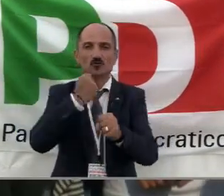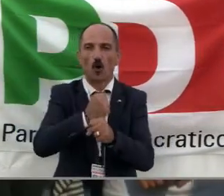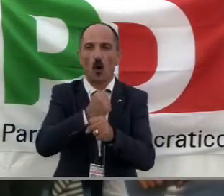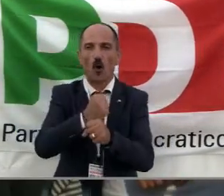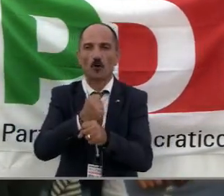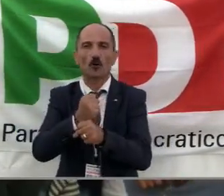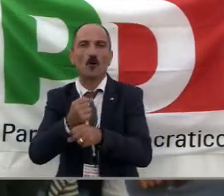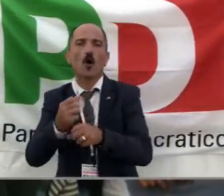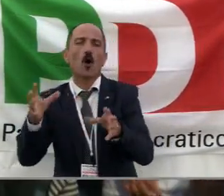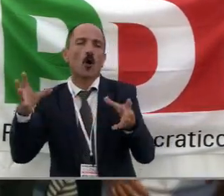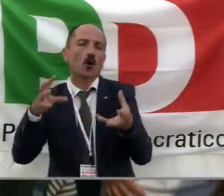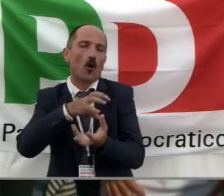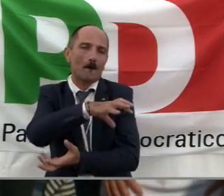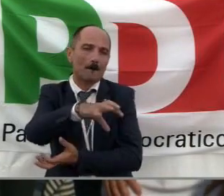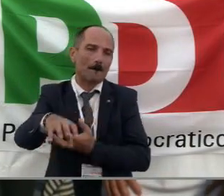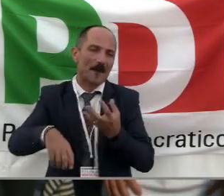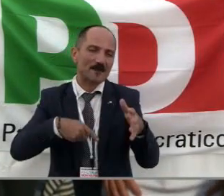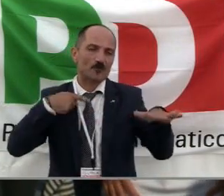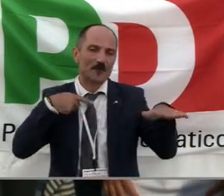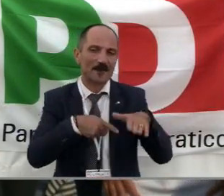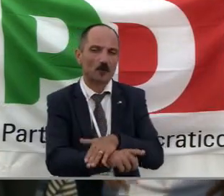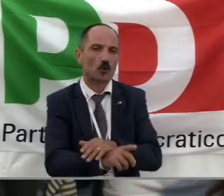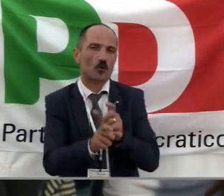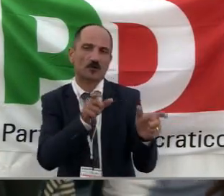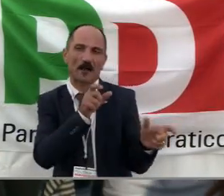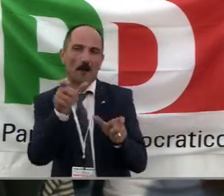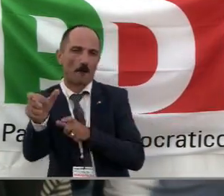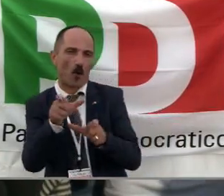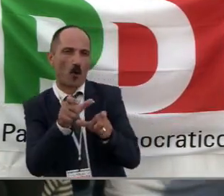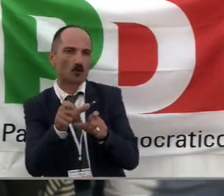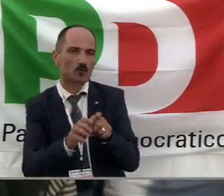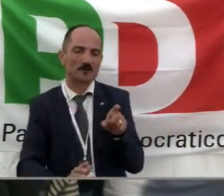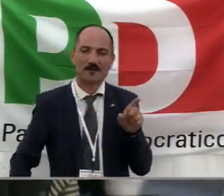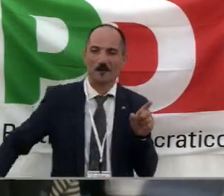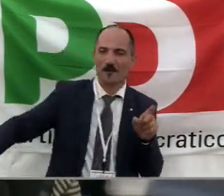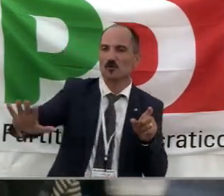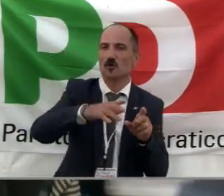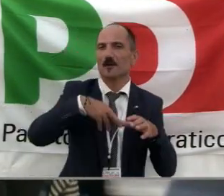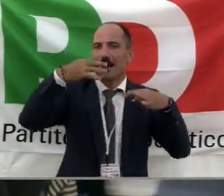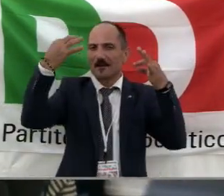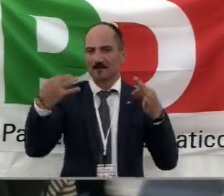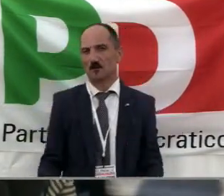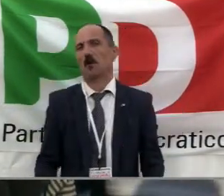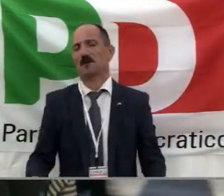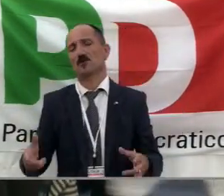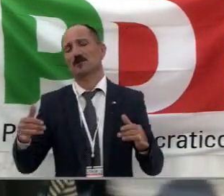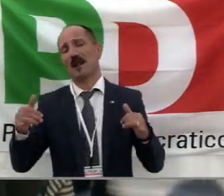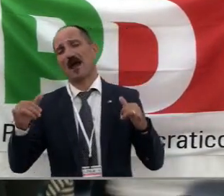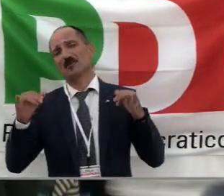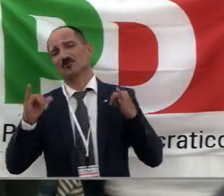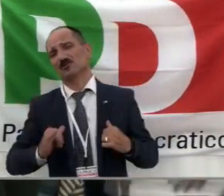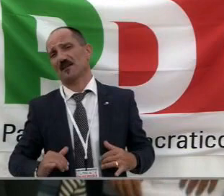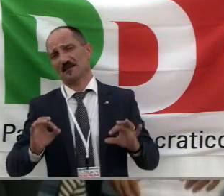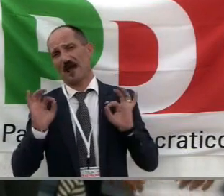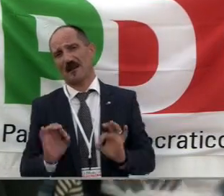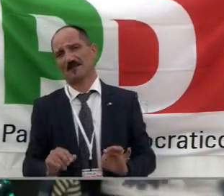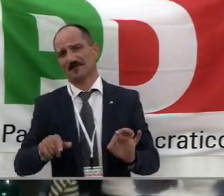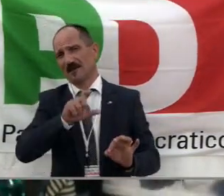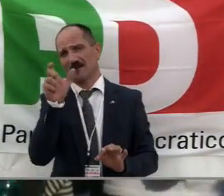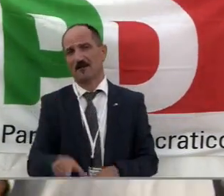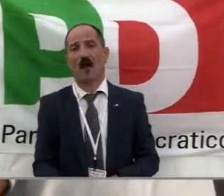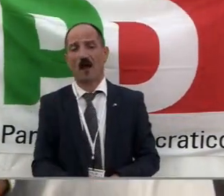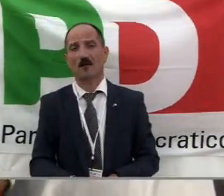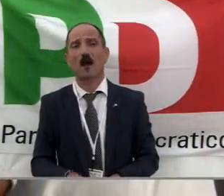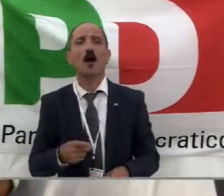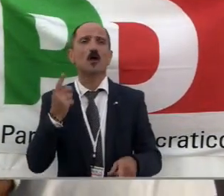quello migratorio e del suo rapporto con la dimensione della sicurezza e della cittadinanza in questo paese.